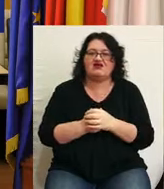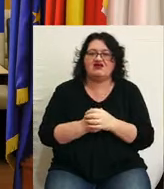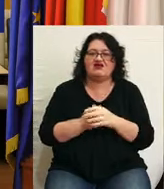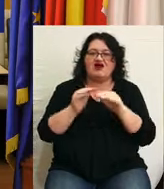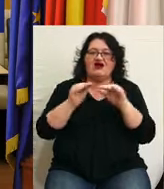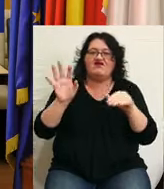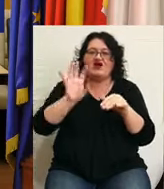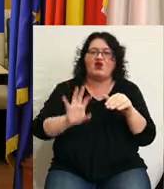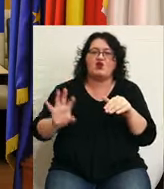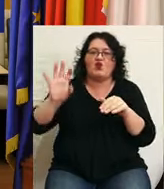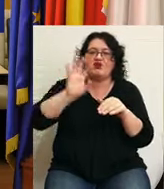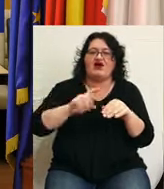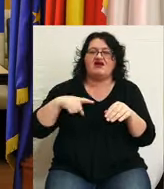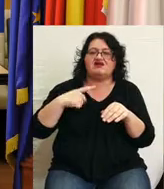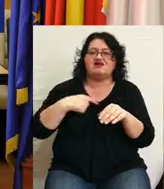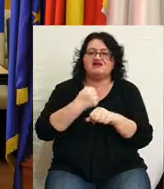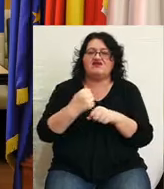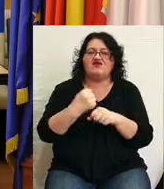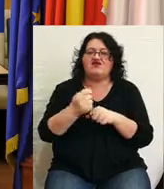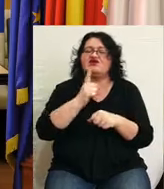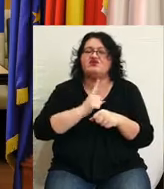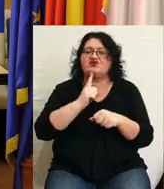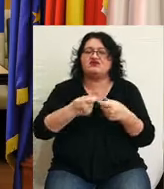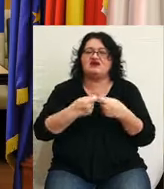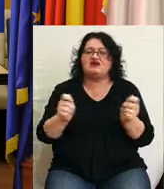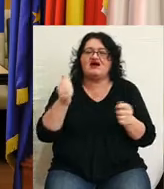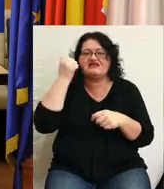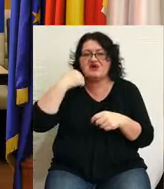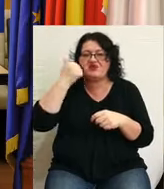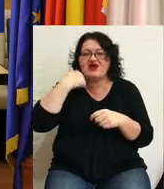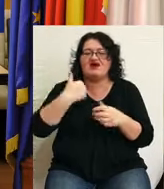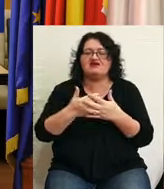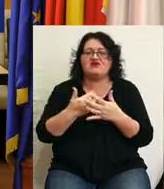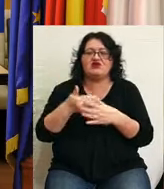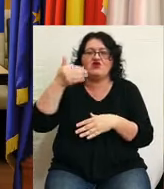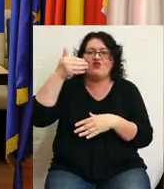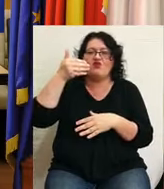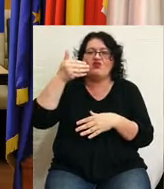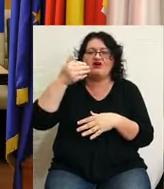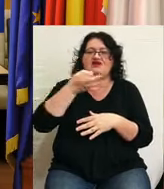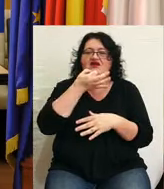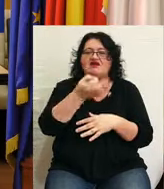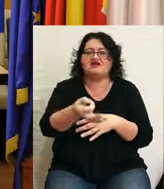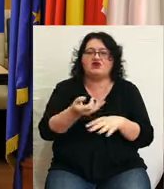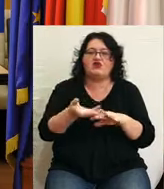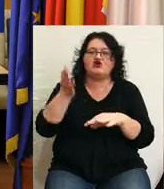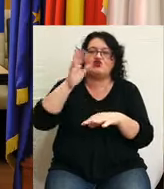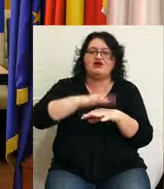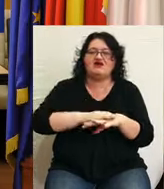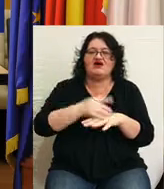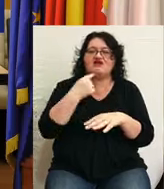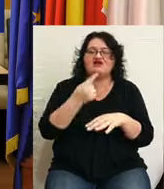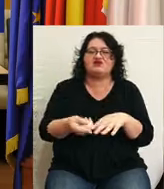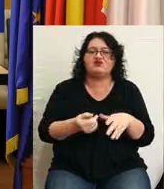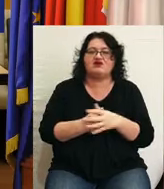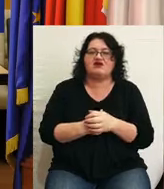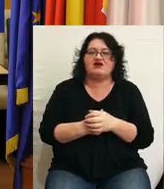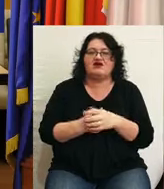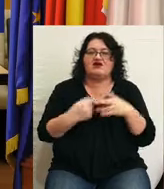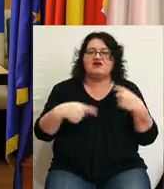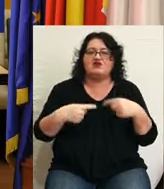nivel european. Există foarte puțin gaz pe piață. Companiile ne spun, majoritatea companiilor ne spun că nu